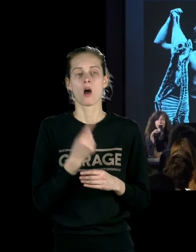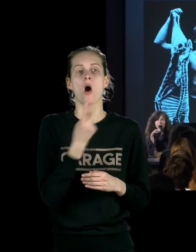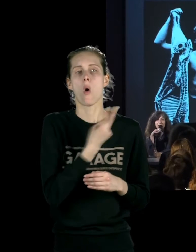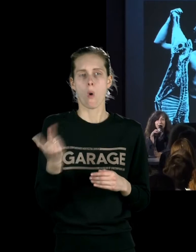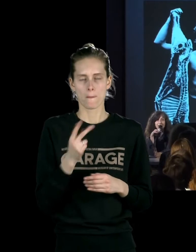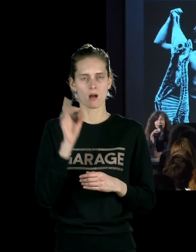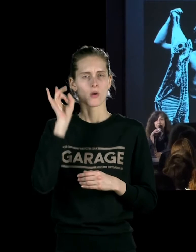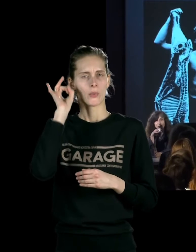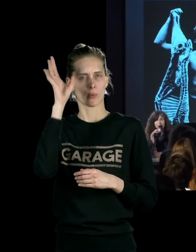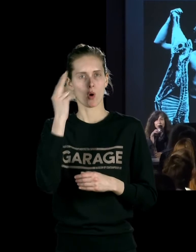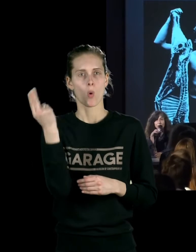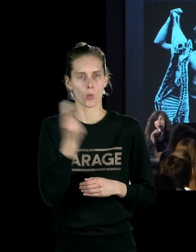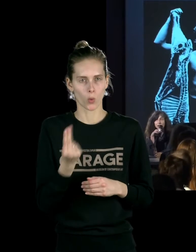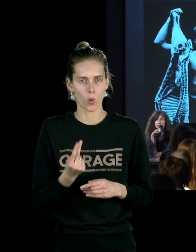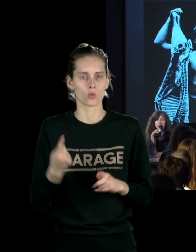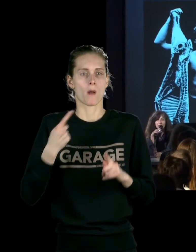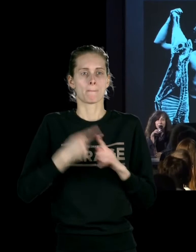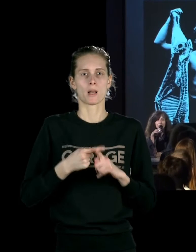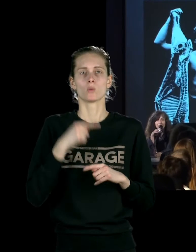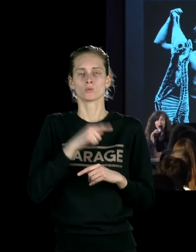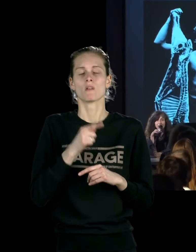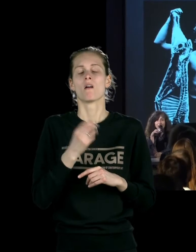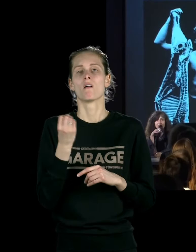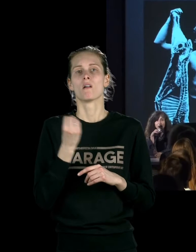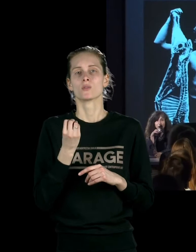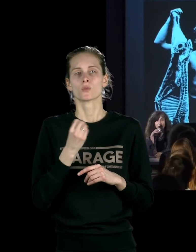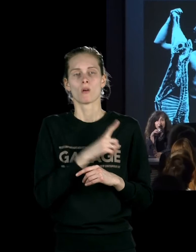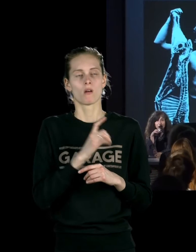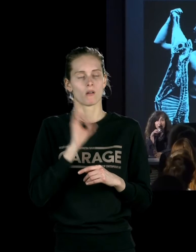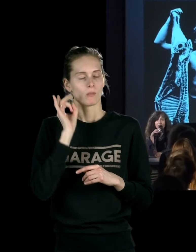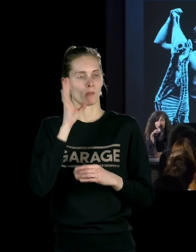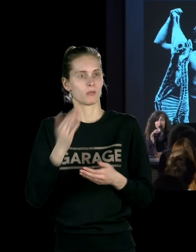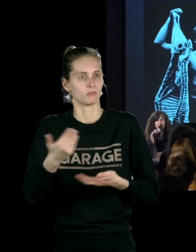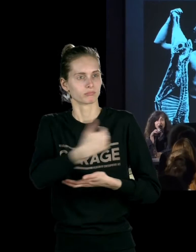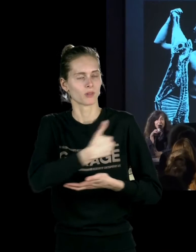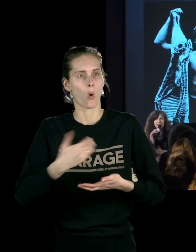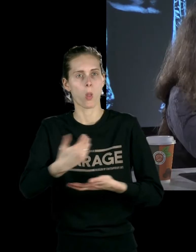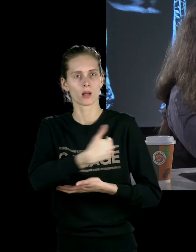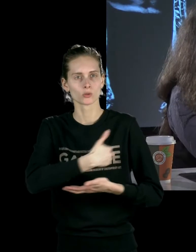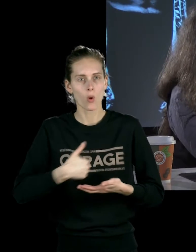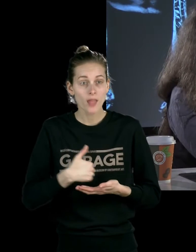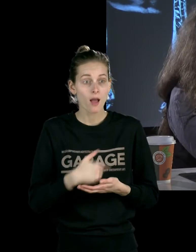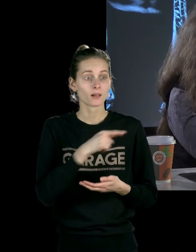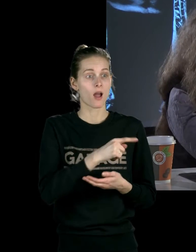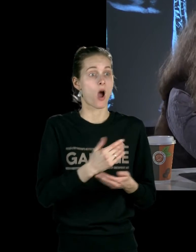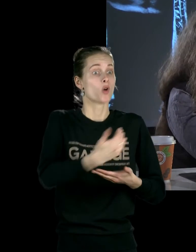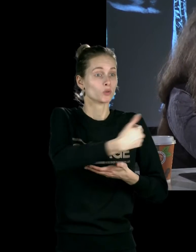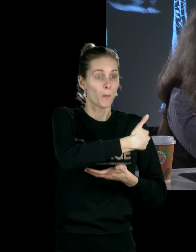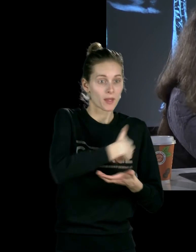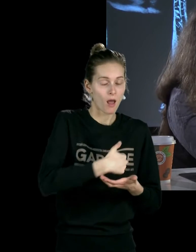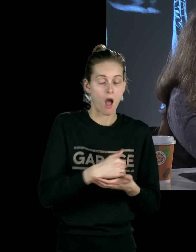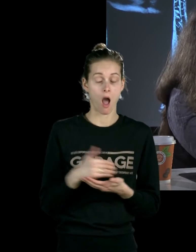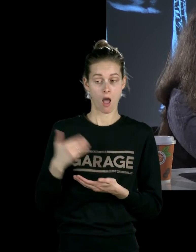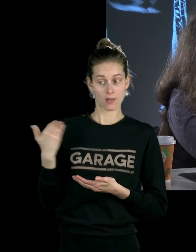достаточно серьезный коллекционер искусства, и в его коллекции есть несколько работ Фрэнсиса Бэкона. То есть это